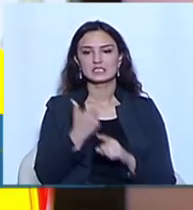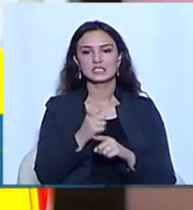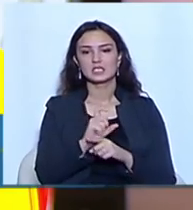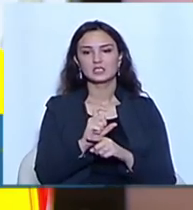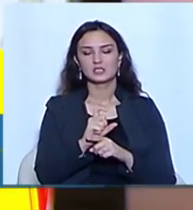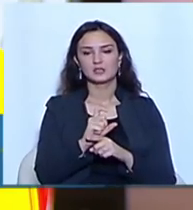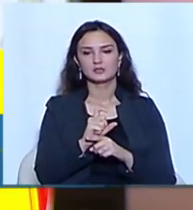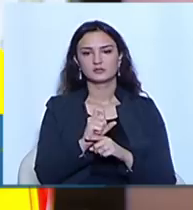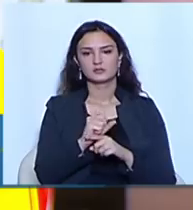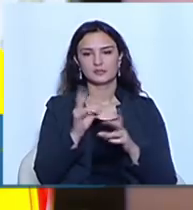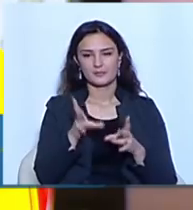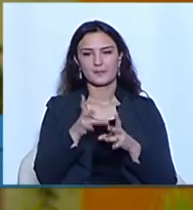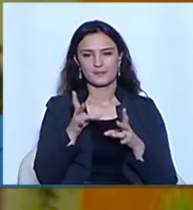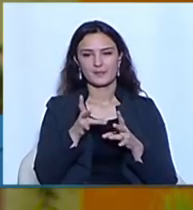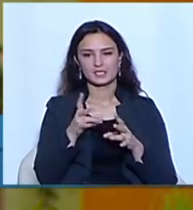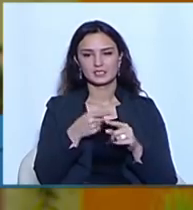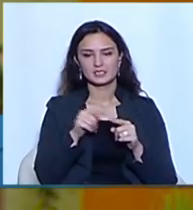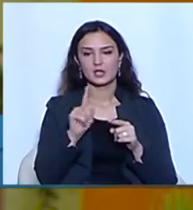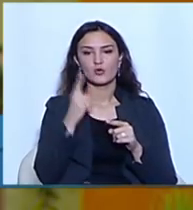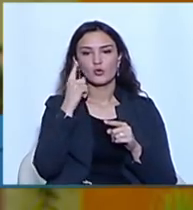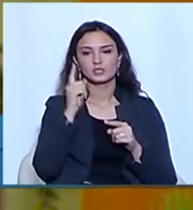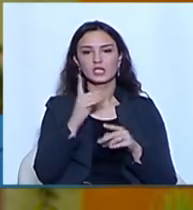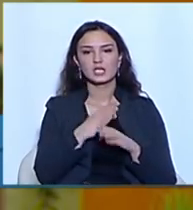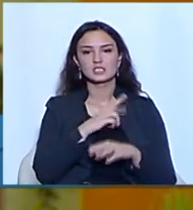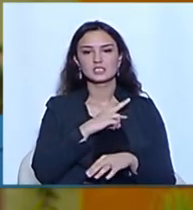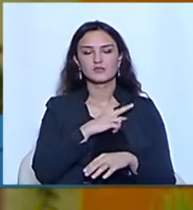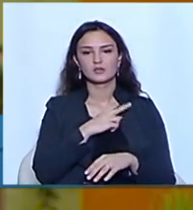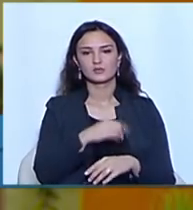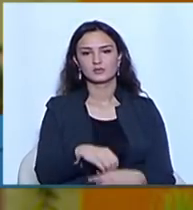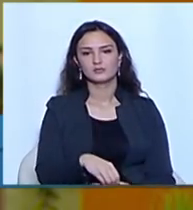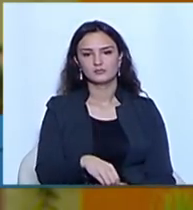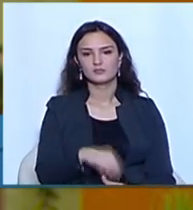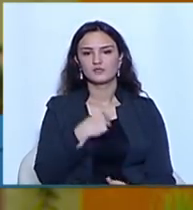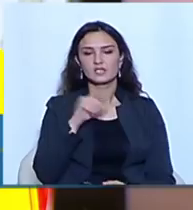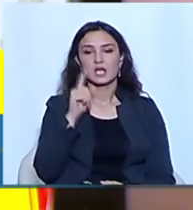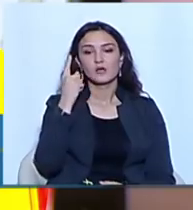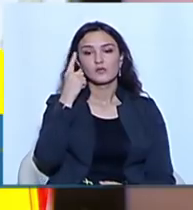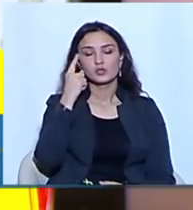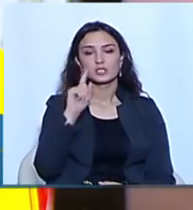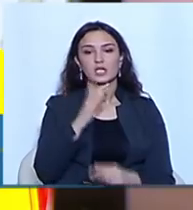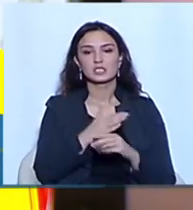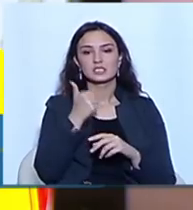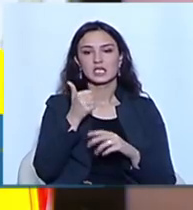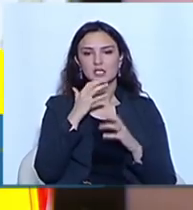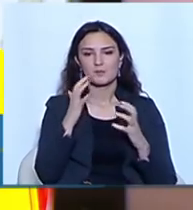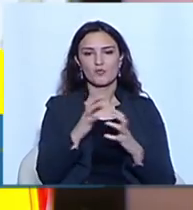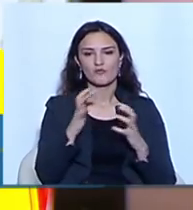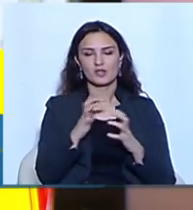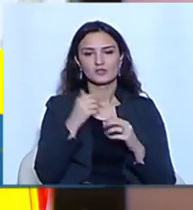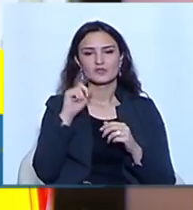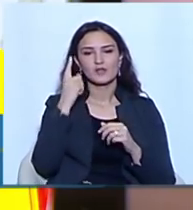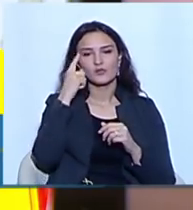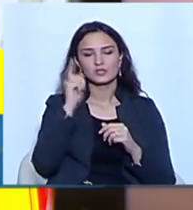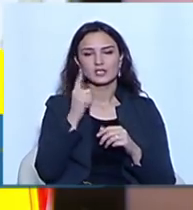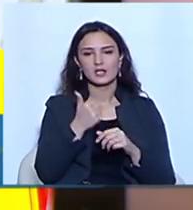ძალიან ფაქიზი მომენტია აქ. ჩვენ რა გგონია რა არის სიყვარული? ჩვენ რა გგონია რა არის კარგი მოვლა და ჩვენ რა